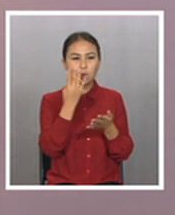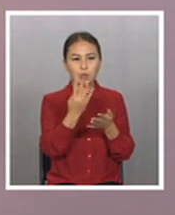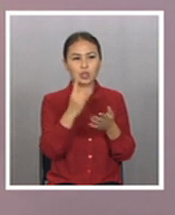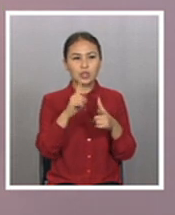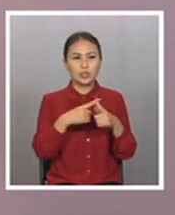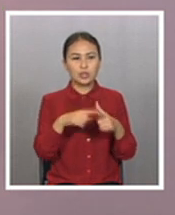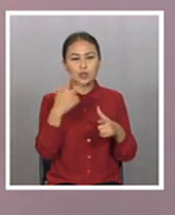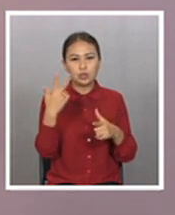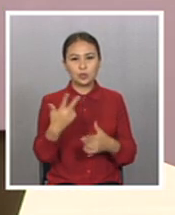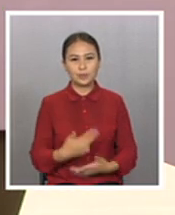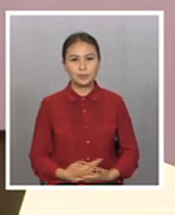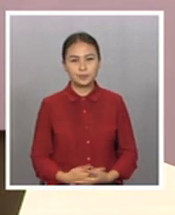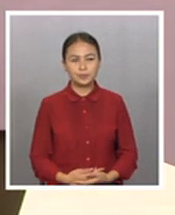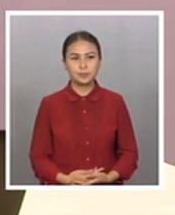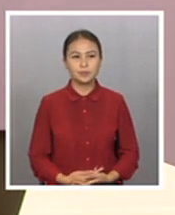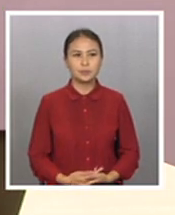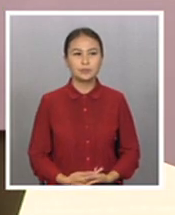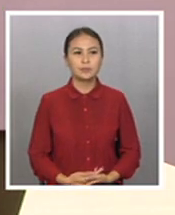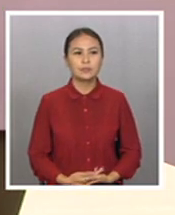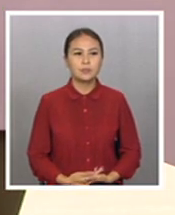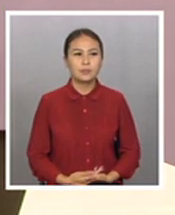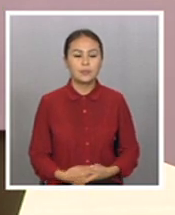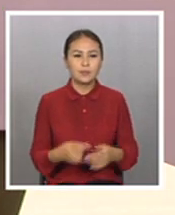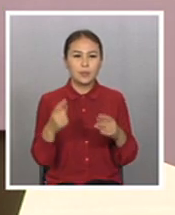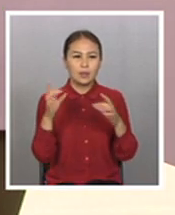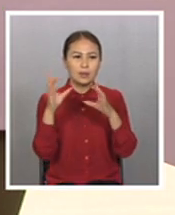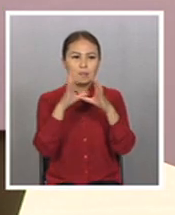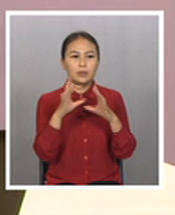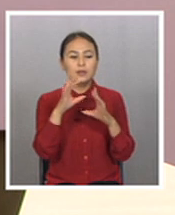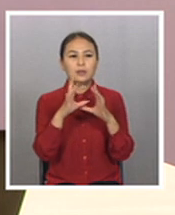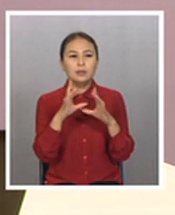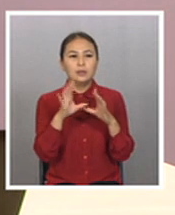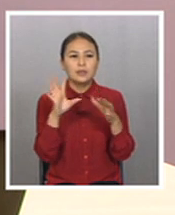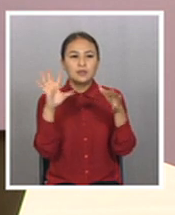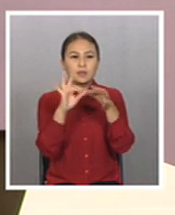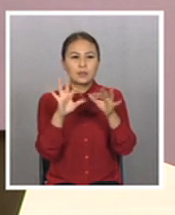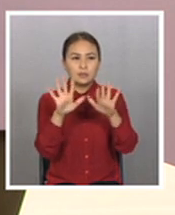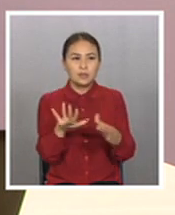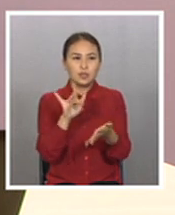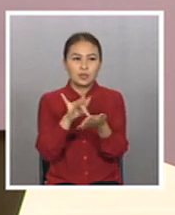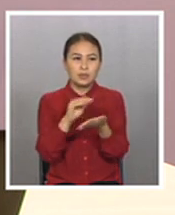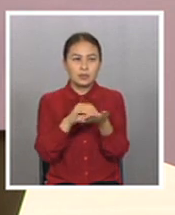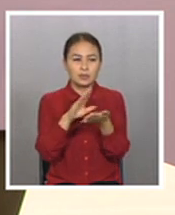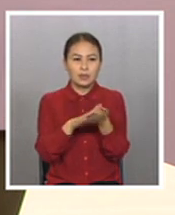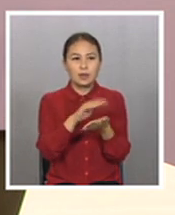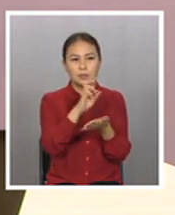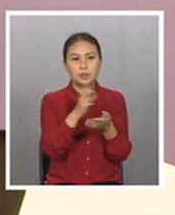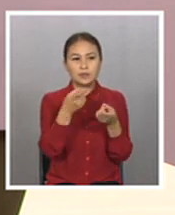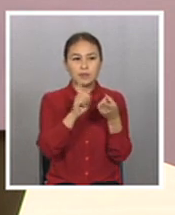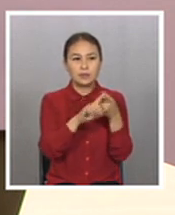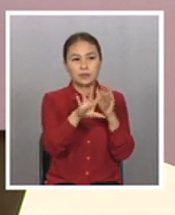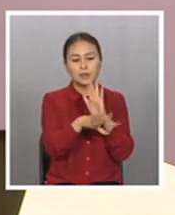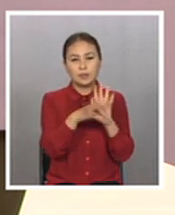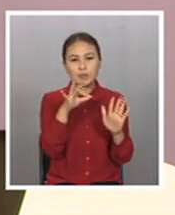және 3 цифрлары. Қиылысқан жеріне жаздық. В жиынына тиісті элементті